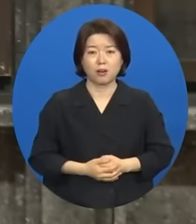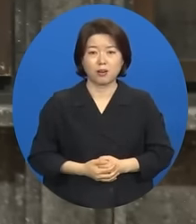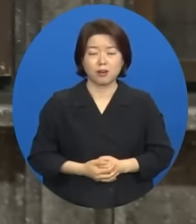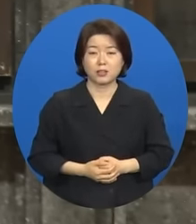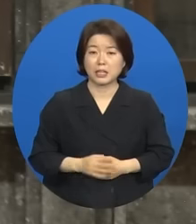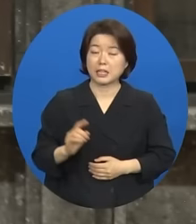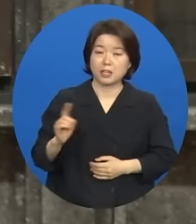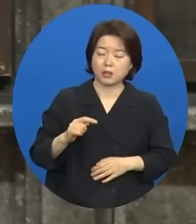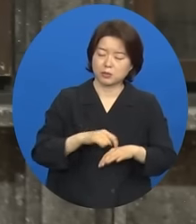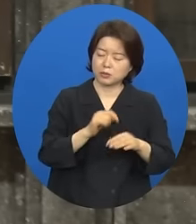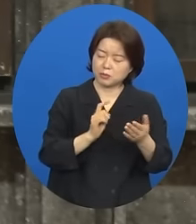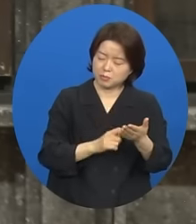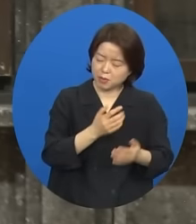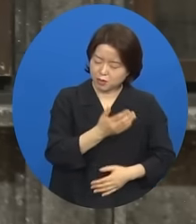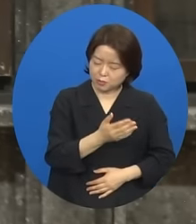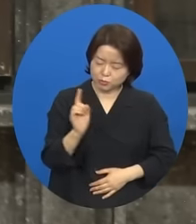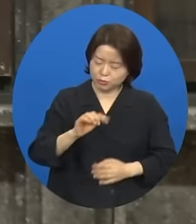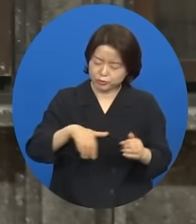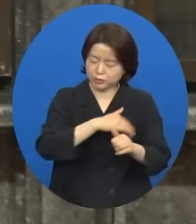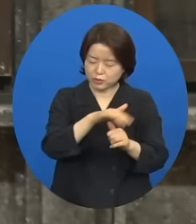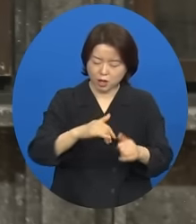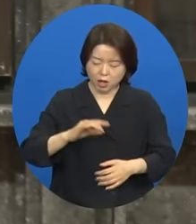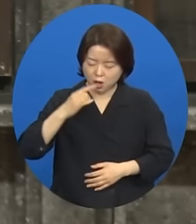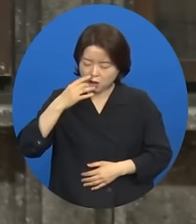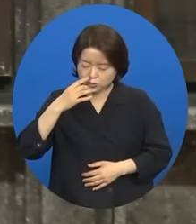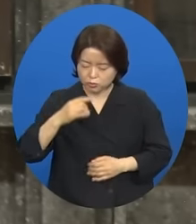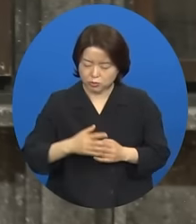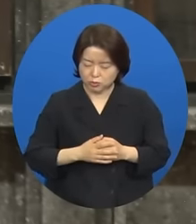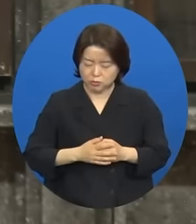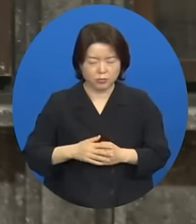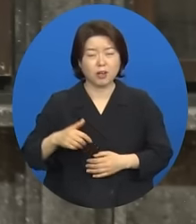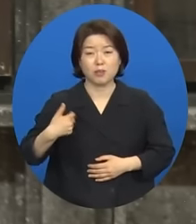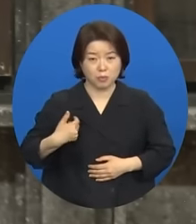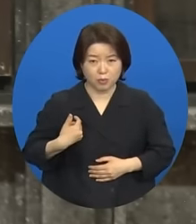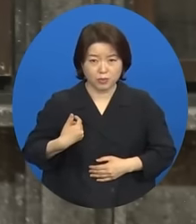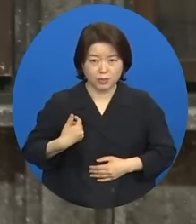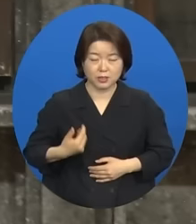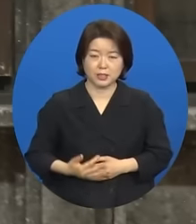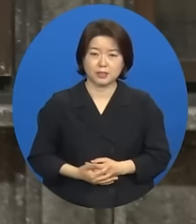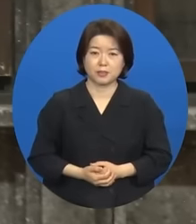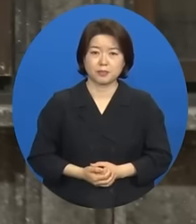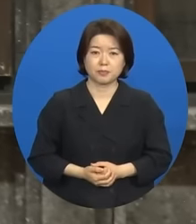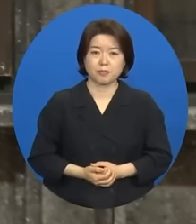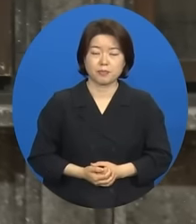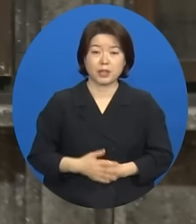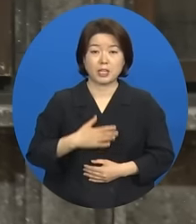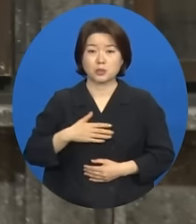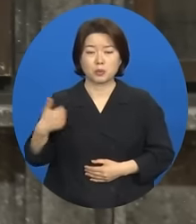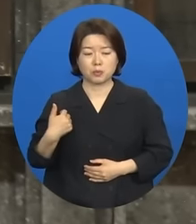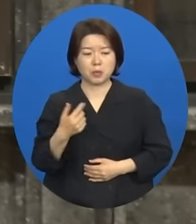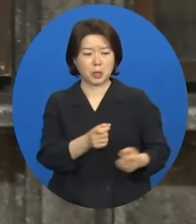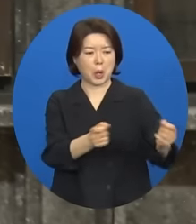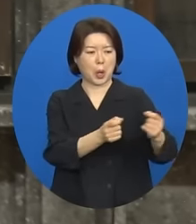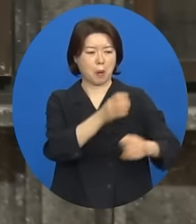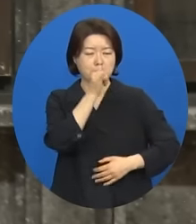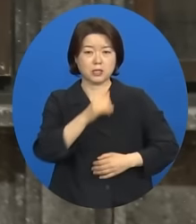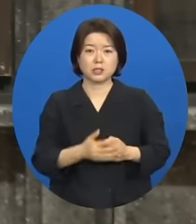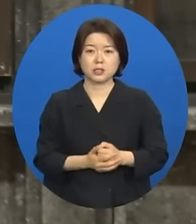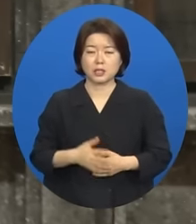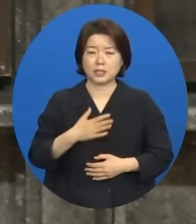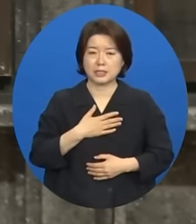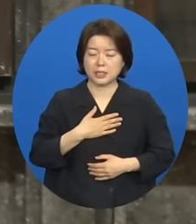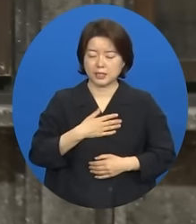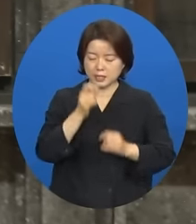어떤 마음일까? 어떤 상황이실까? 궁금한데 뭐 알 수는 없는데요. 근데 저도 모르게 바로 옆에 있으니까 제가